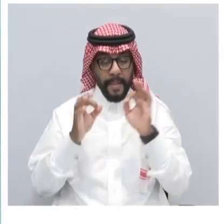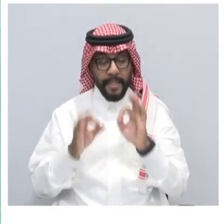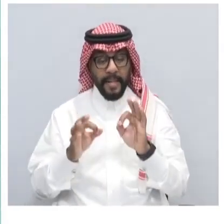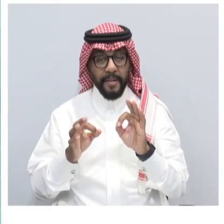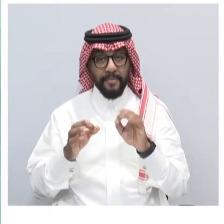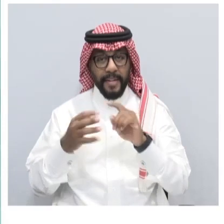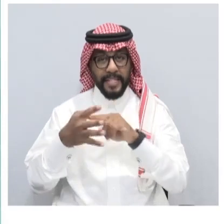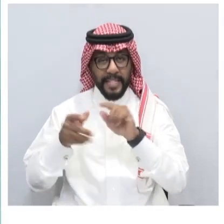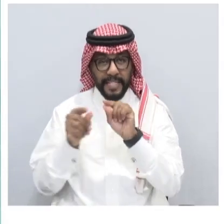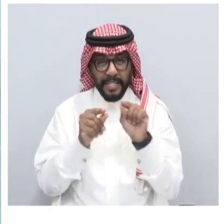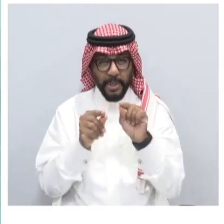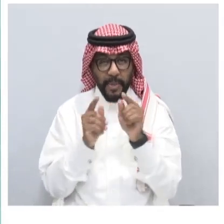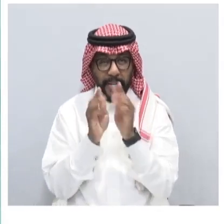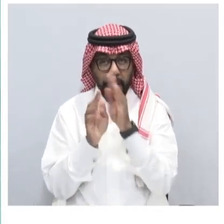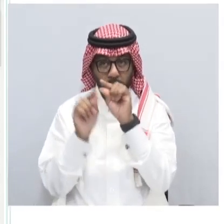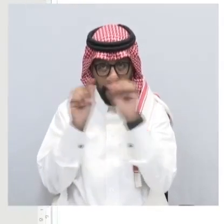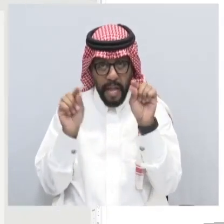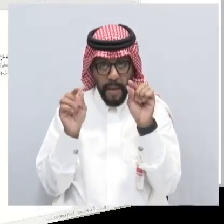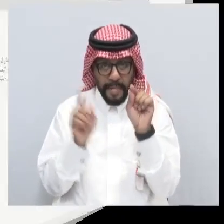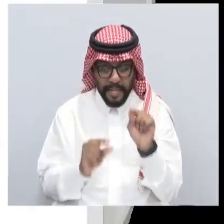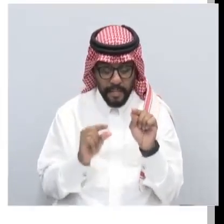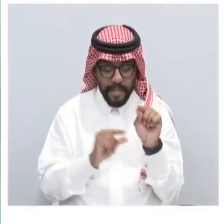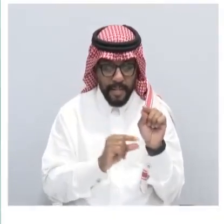بمقدار نصف سم